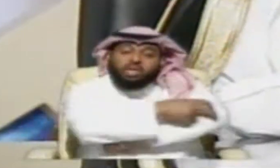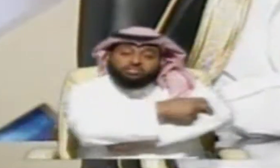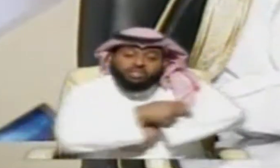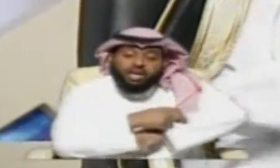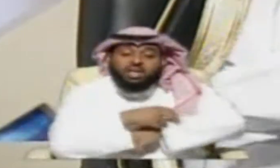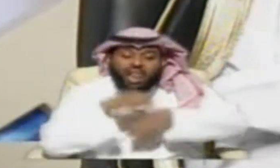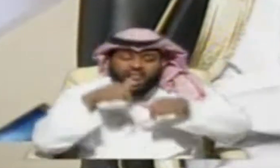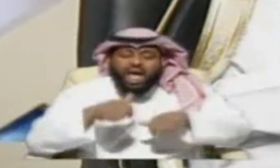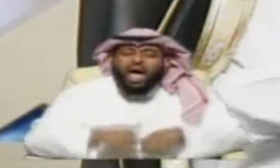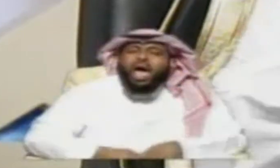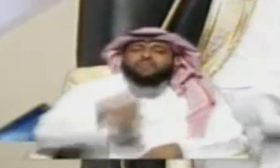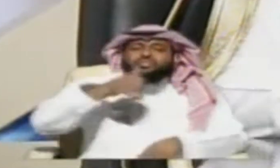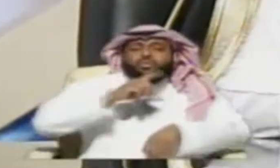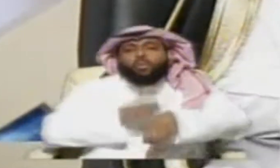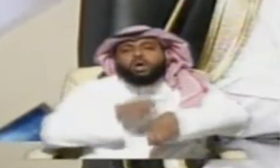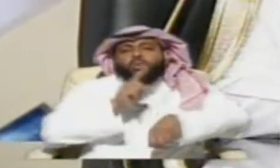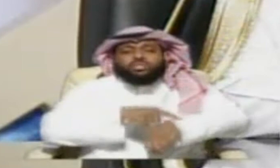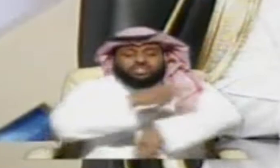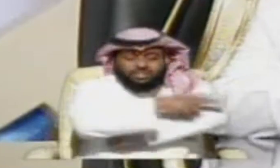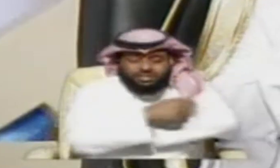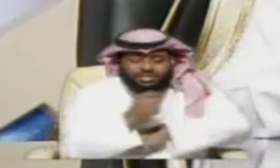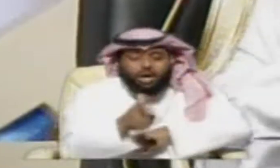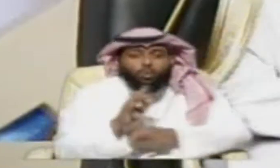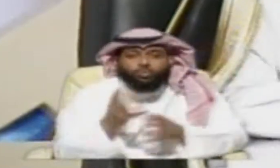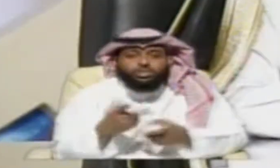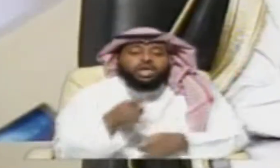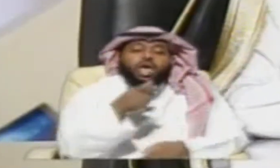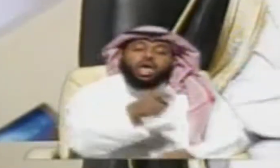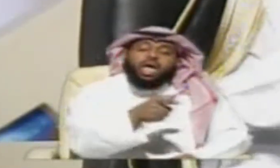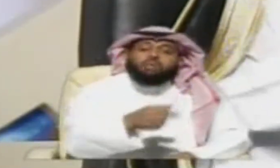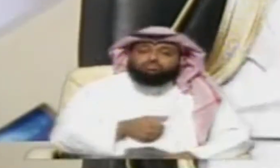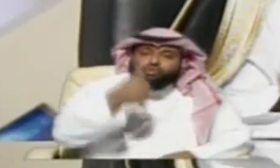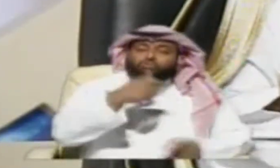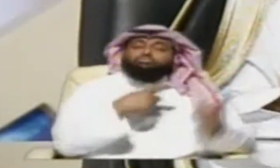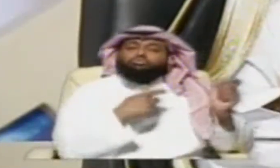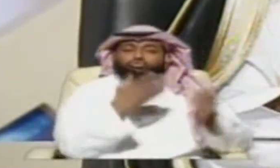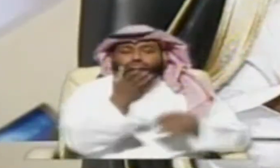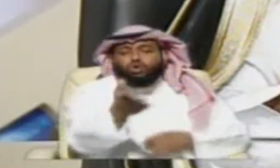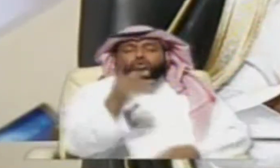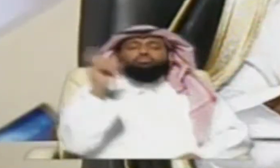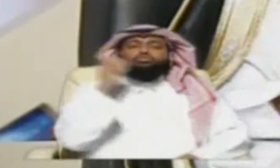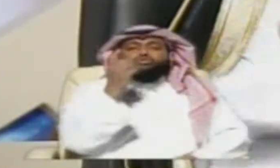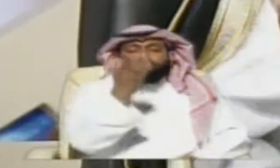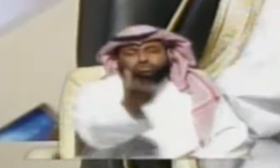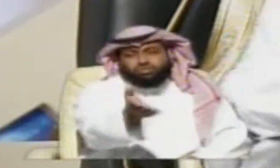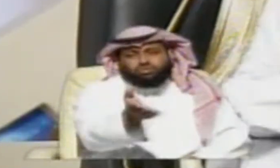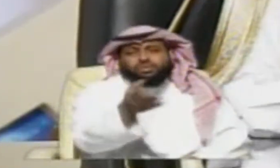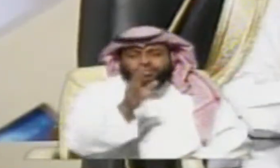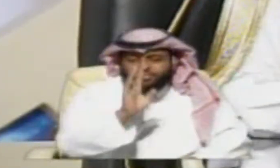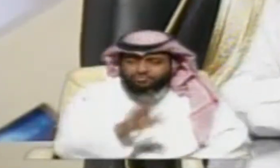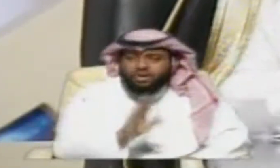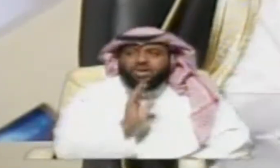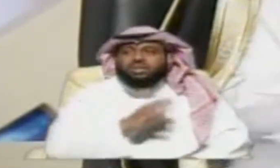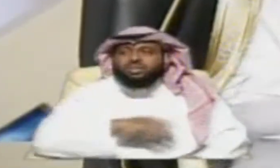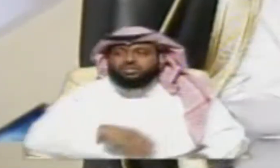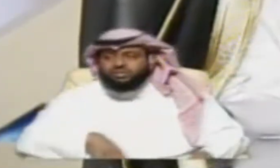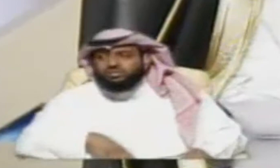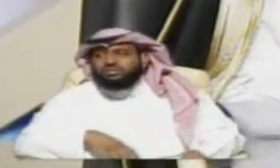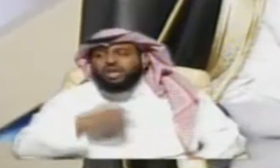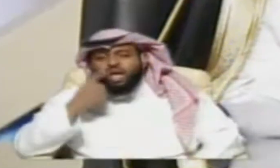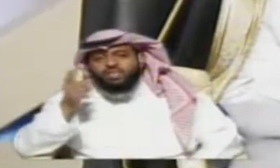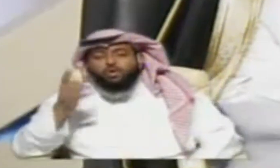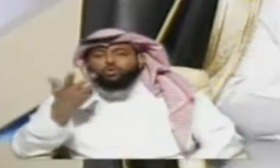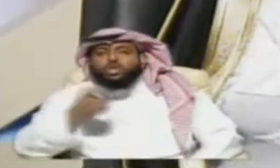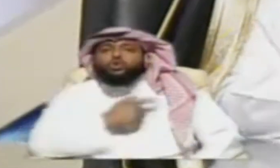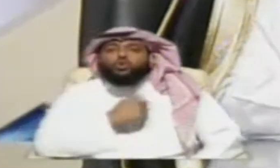الأوقات الراهنة أن تدفع في هذا المصرف، فإن الله سبحانه وتعالى قد ذكر من مصارف الزكاة وفي سبيل الله، وهذا من